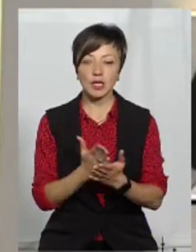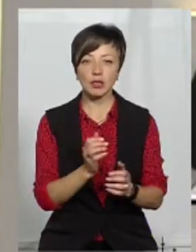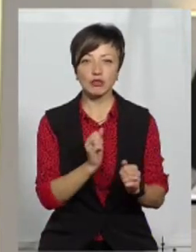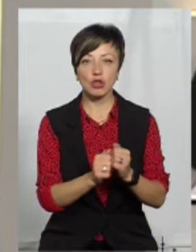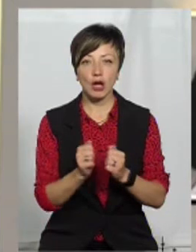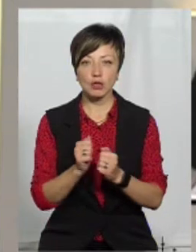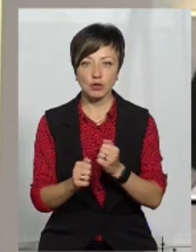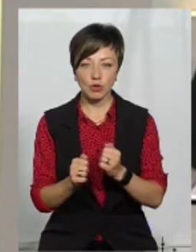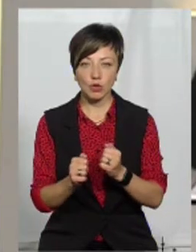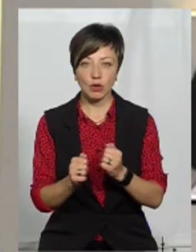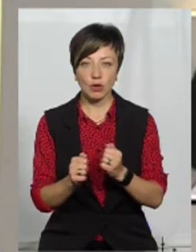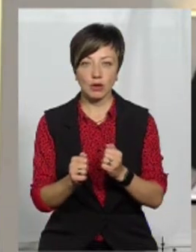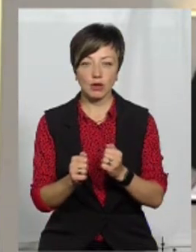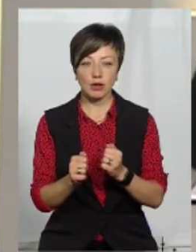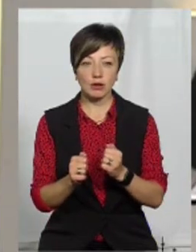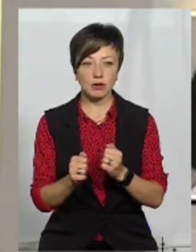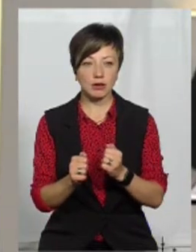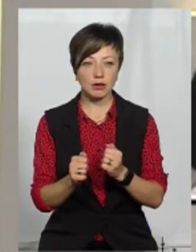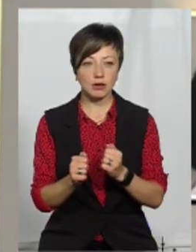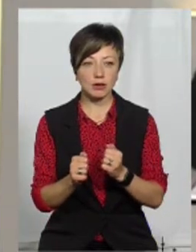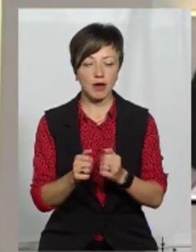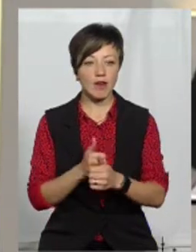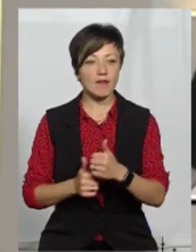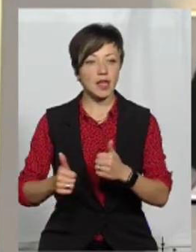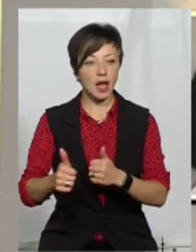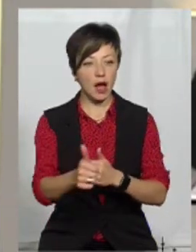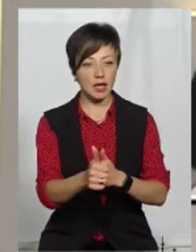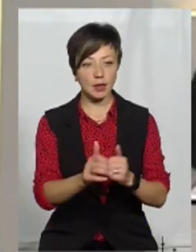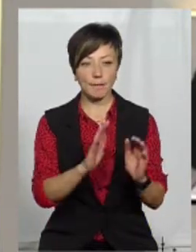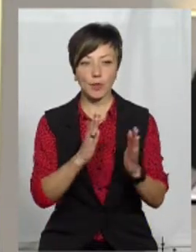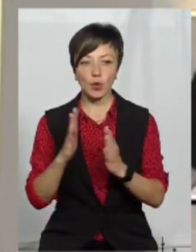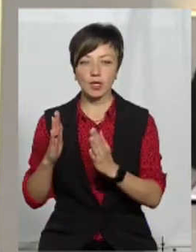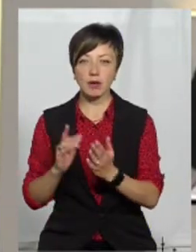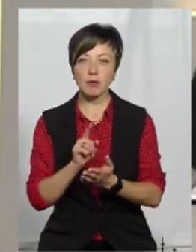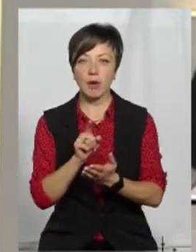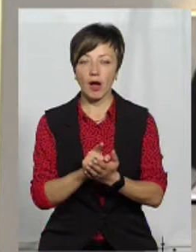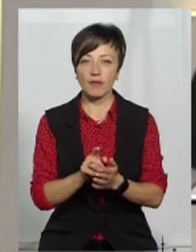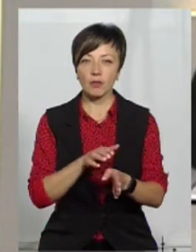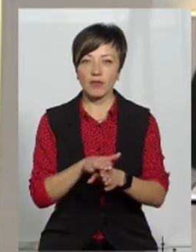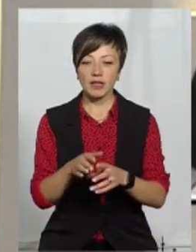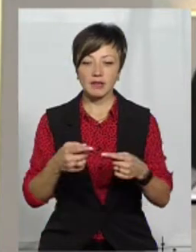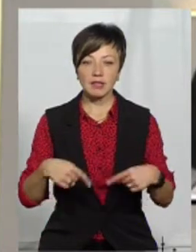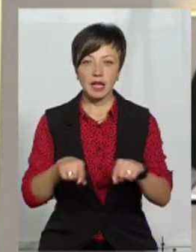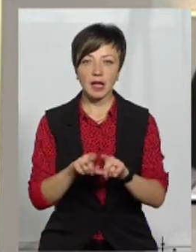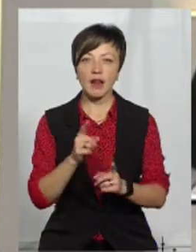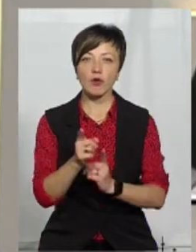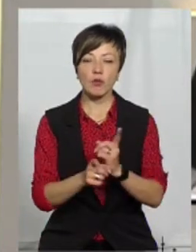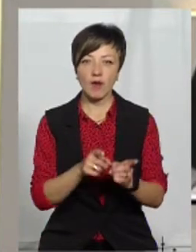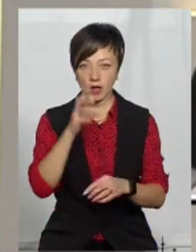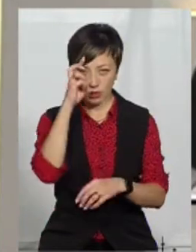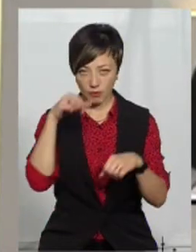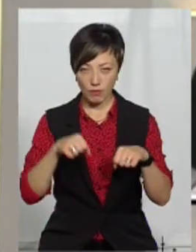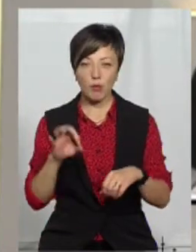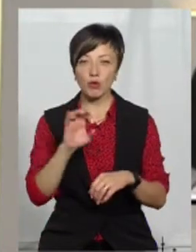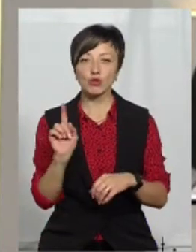часто локомотиві в авангарді тих подій, які мають відбуватися в сфері реформування державної влади. Про